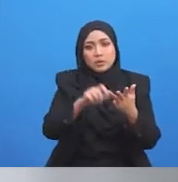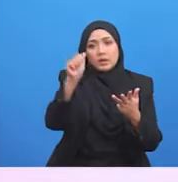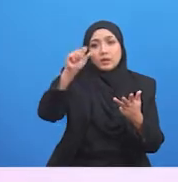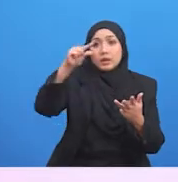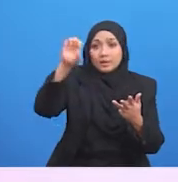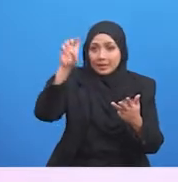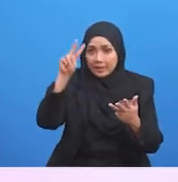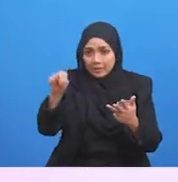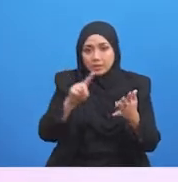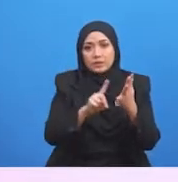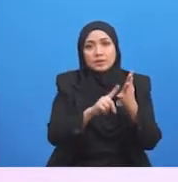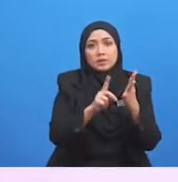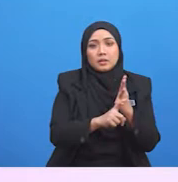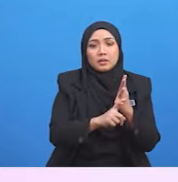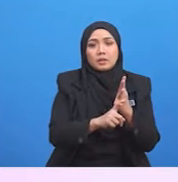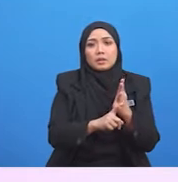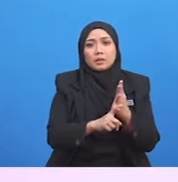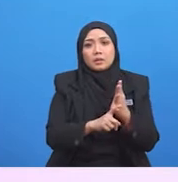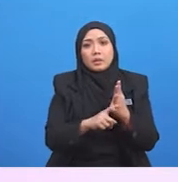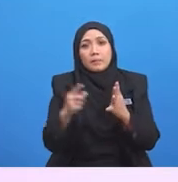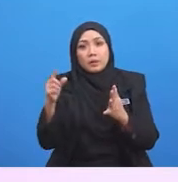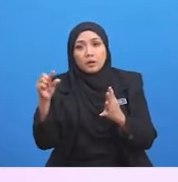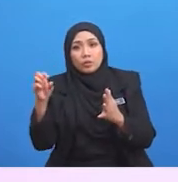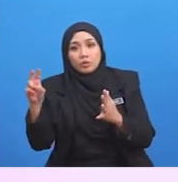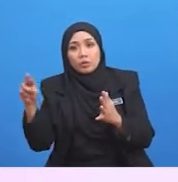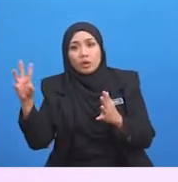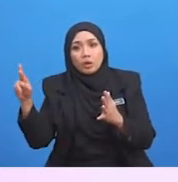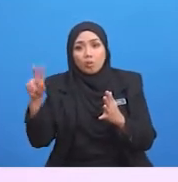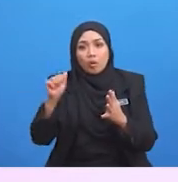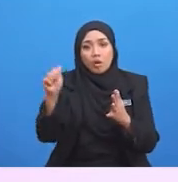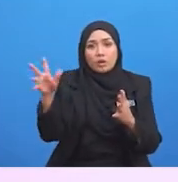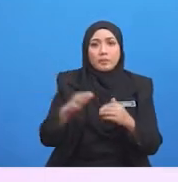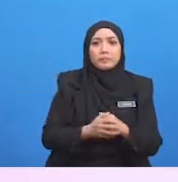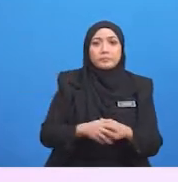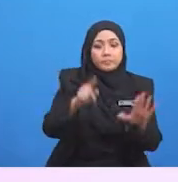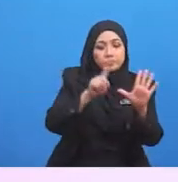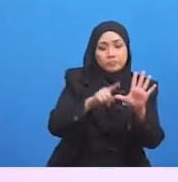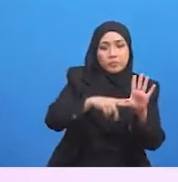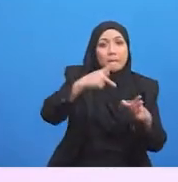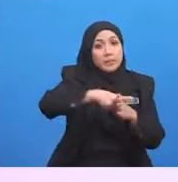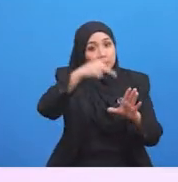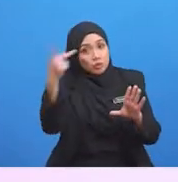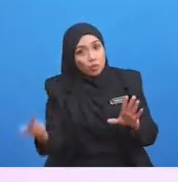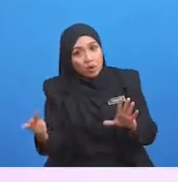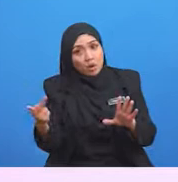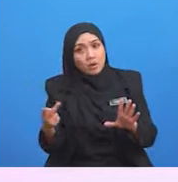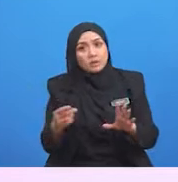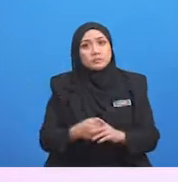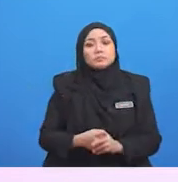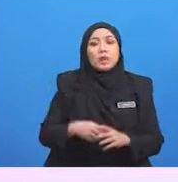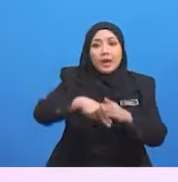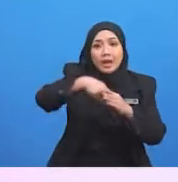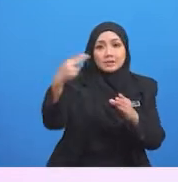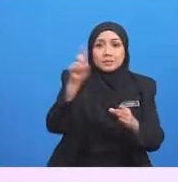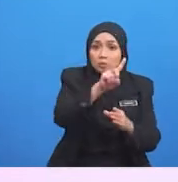pengguna. Kita lihat apa dia pengeluar. Pengeluar ialah pihak yang menghasilkan sesuatu produk sama